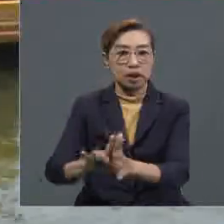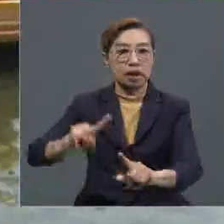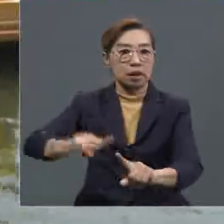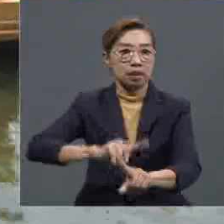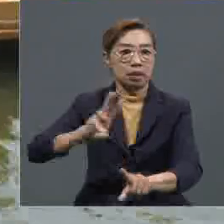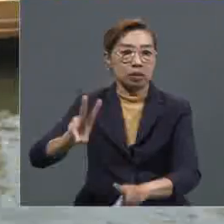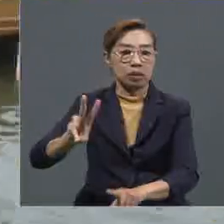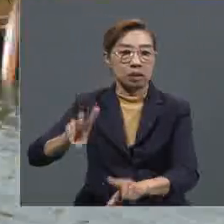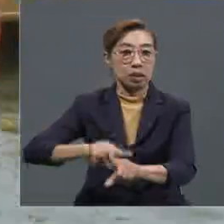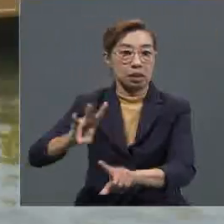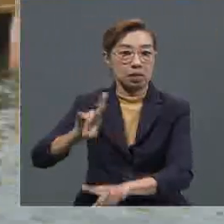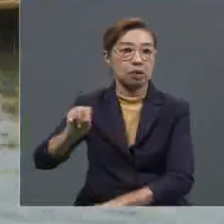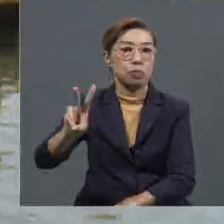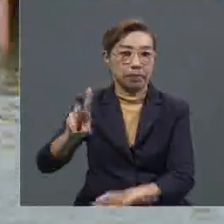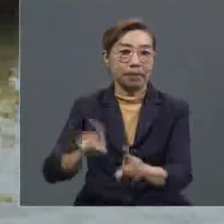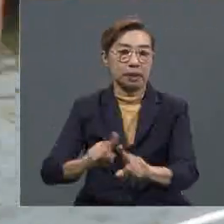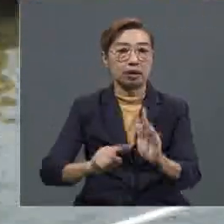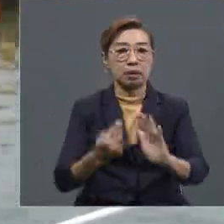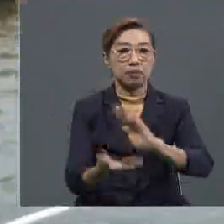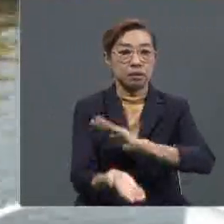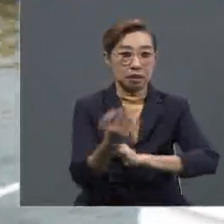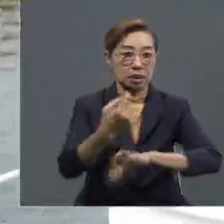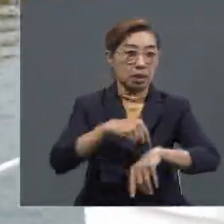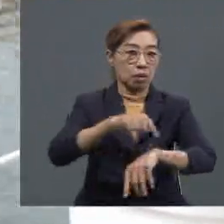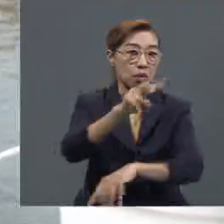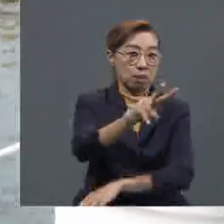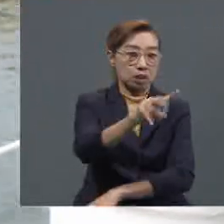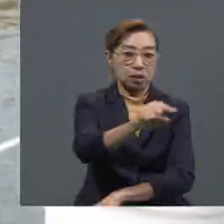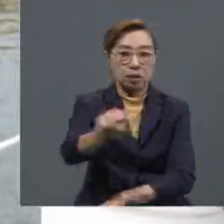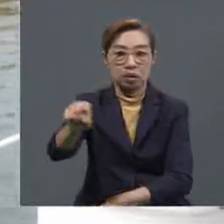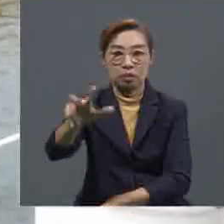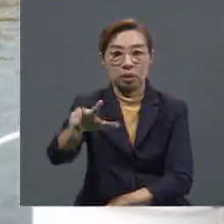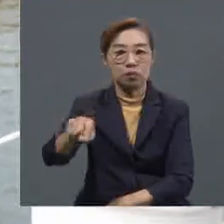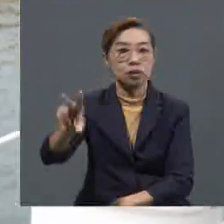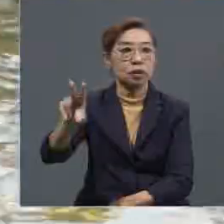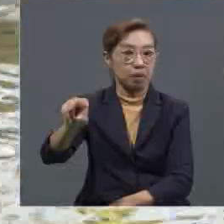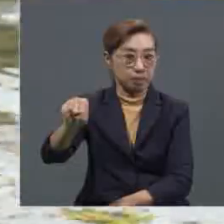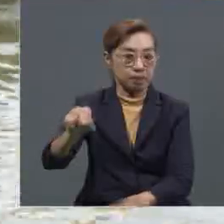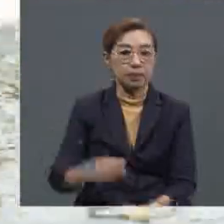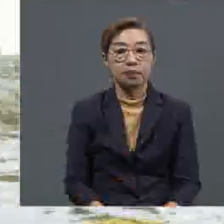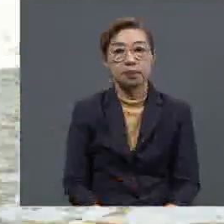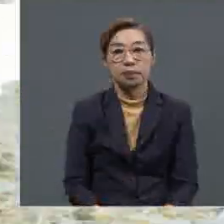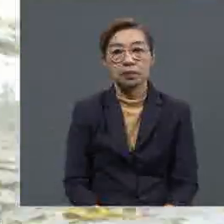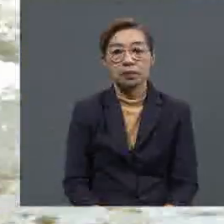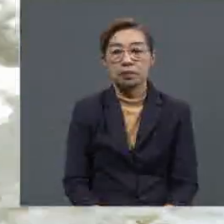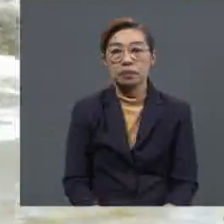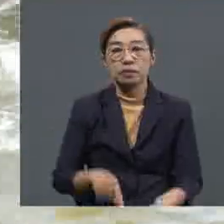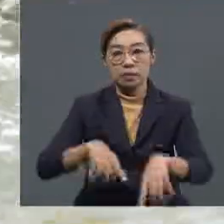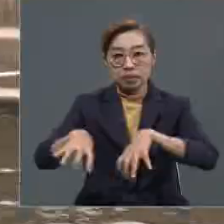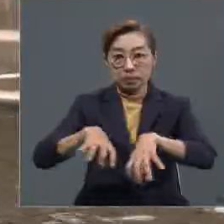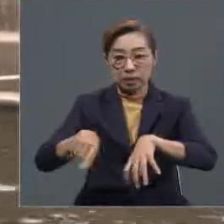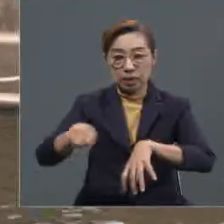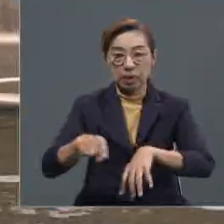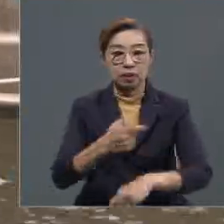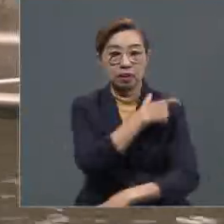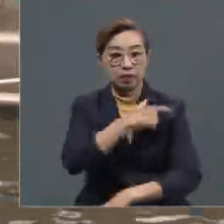กรกฎาคมนี้เช่นกันเริ่มตั้งแต่เวลา 14:00นถึง 15:30นสำหรับพระราชพิธีทรงบำเพ็ญ